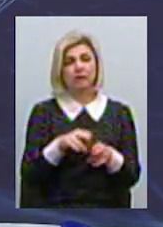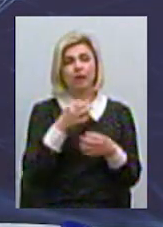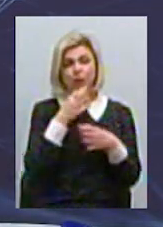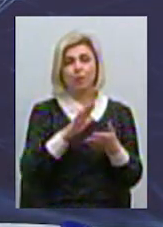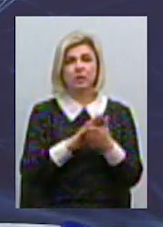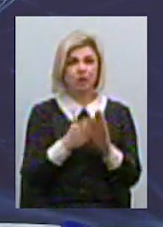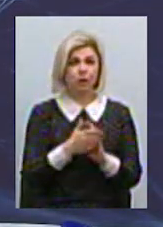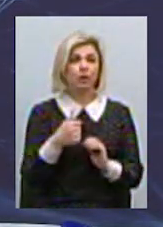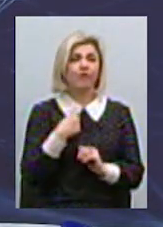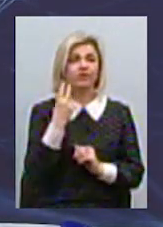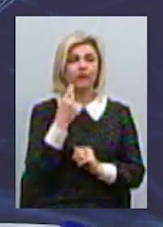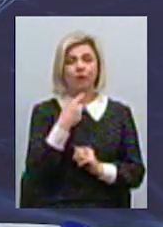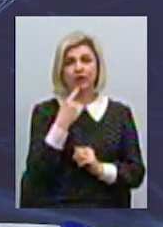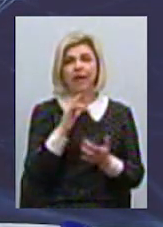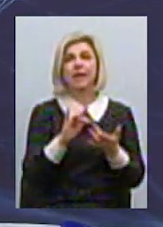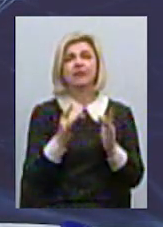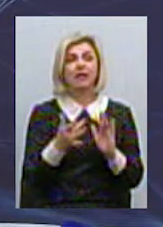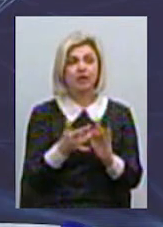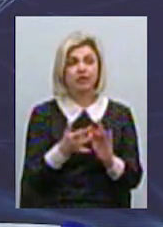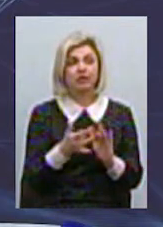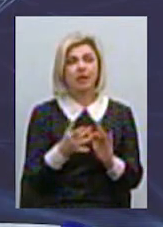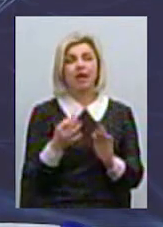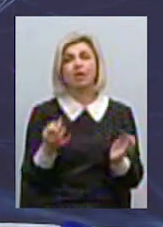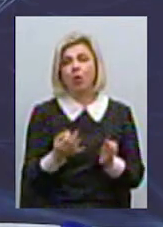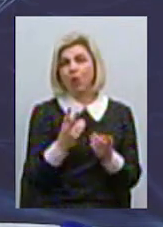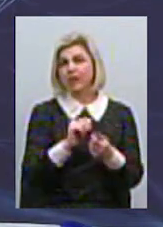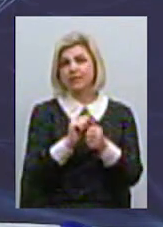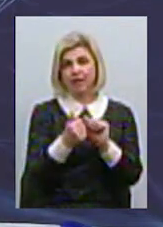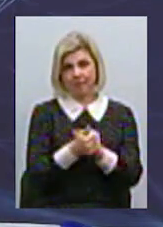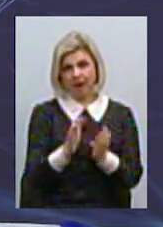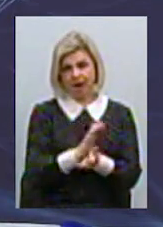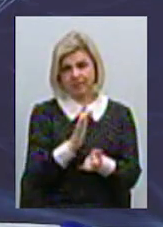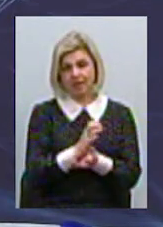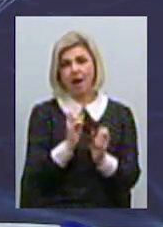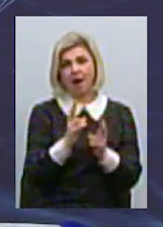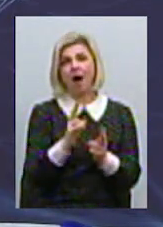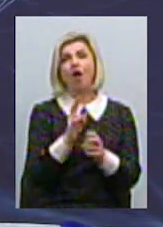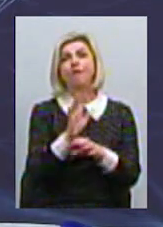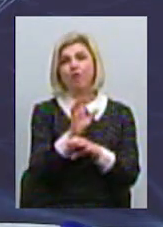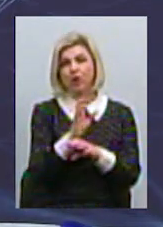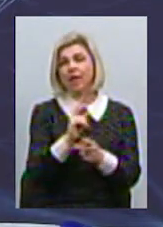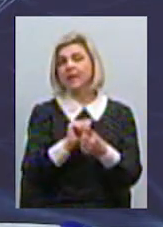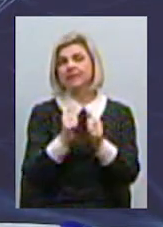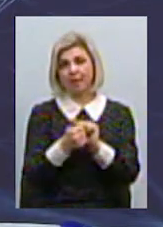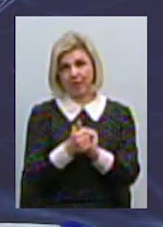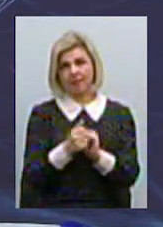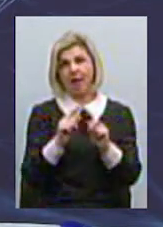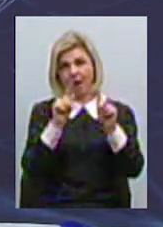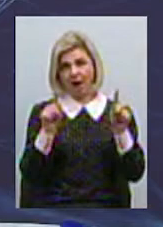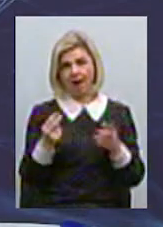говорю, ви знаєте, інтернет ніколи не замінить газету. Так як і фотографія ніколи не замінить картину. Це класика, вона